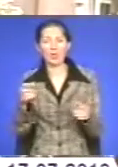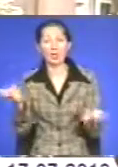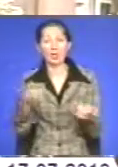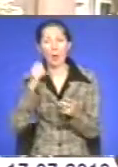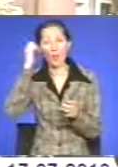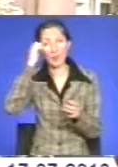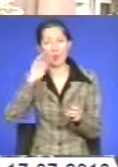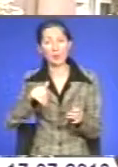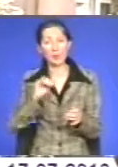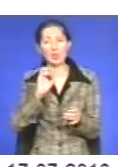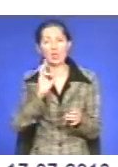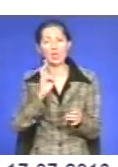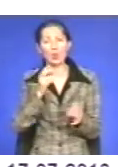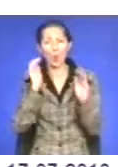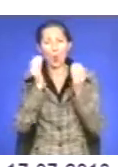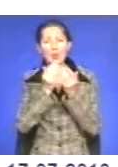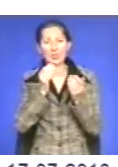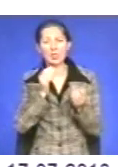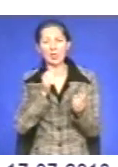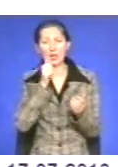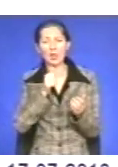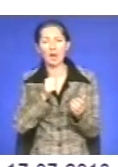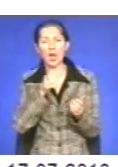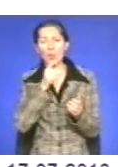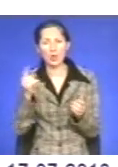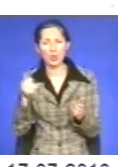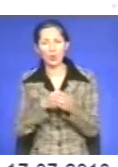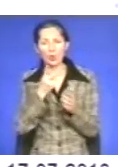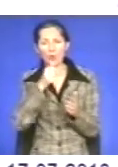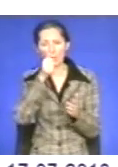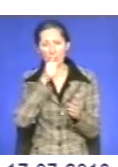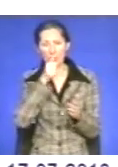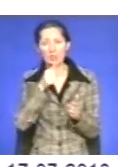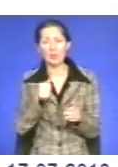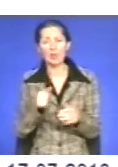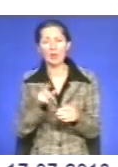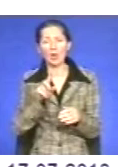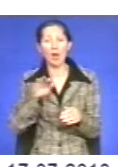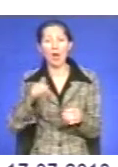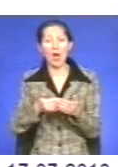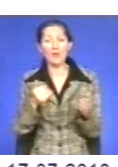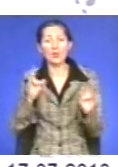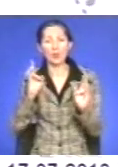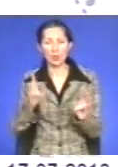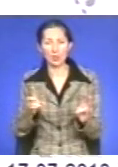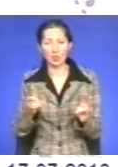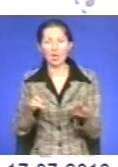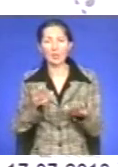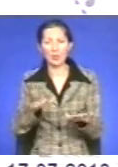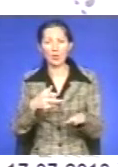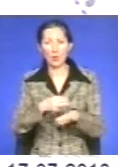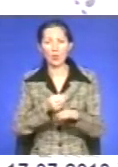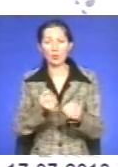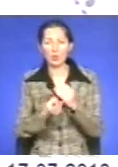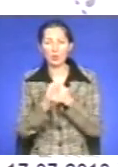після інкубаційного періоду, який може тривати до 2 місяців, у постраждалих від кліщових укусів з'являється невелика червона пляма, що